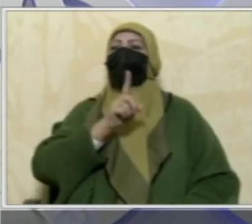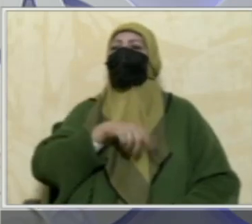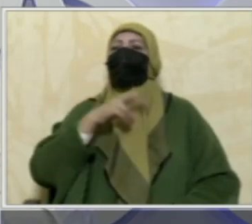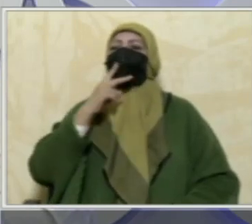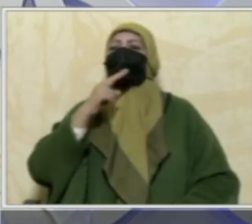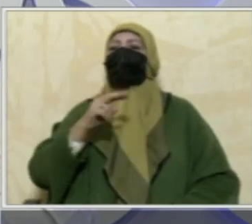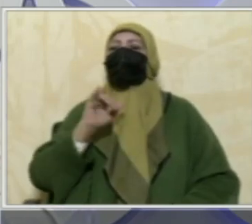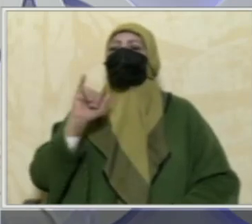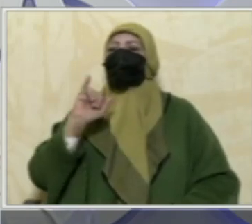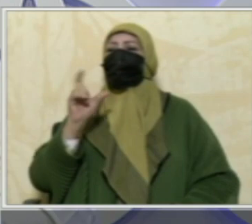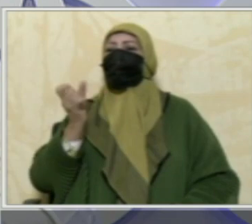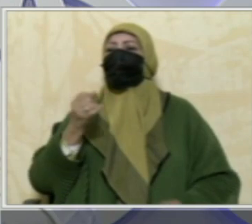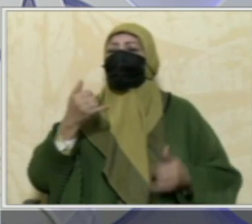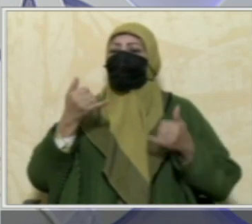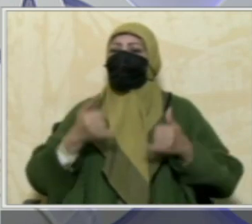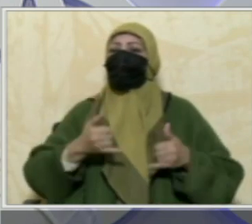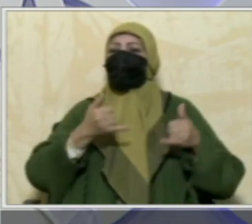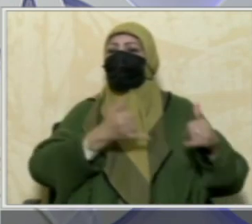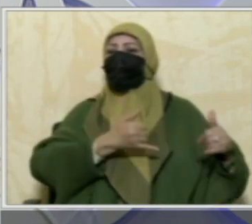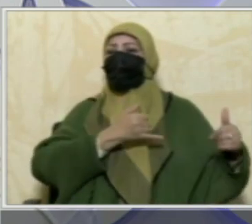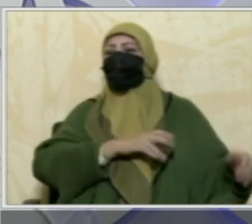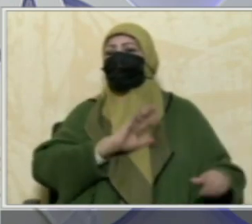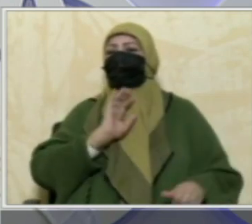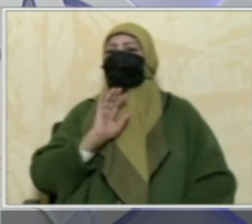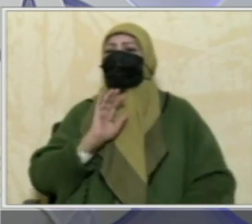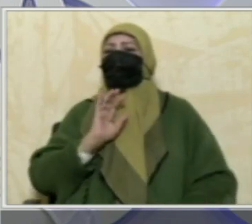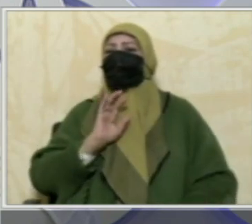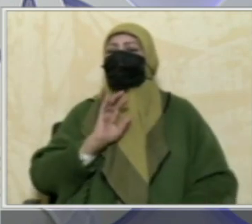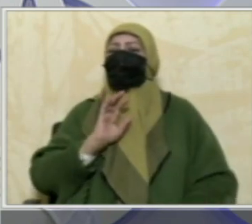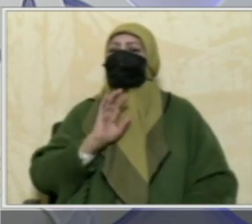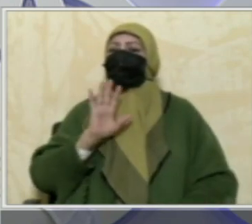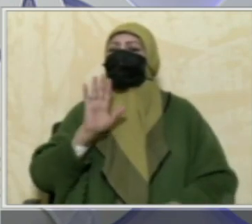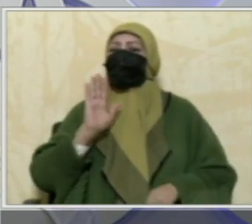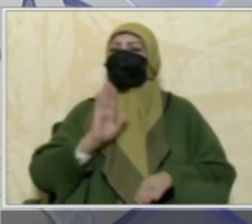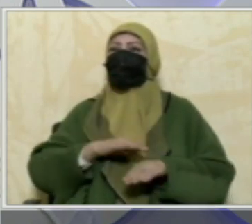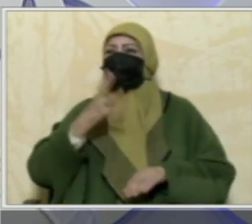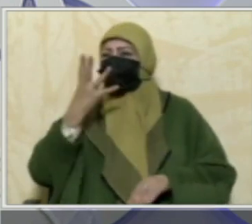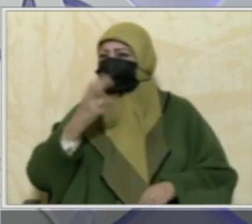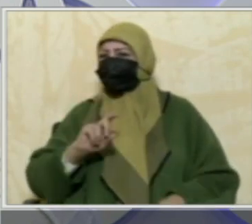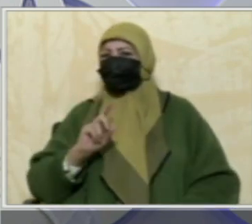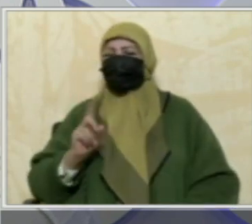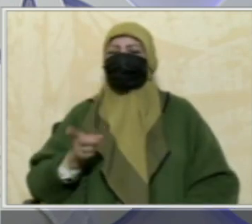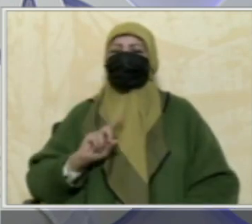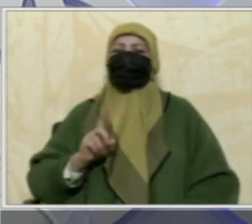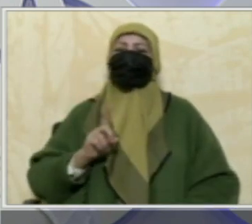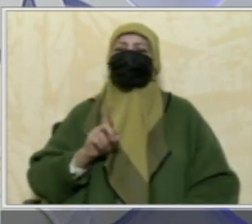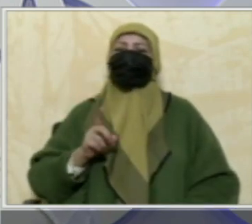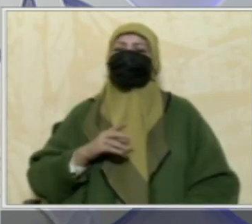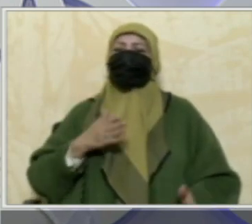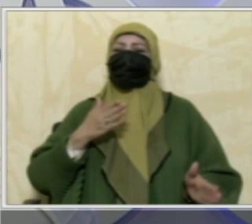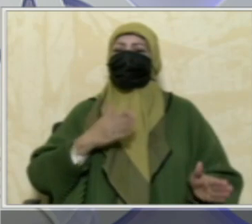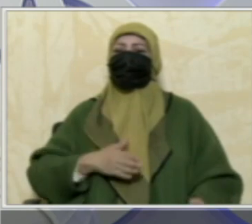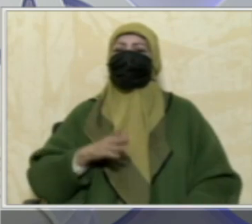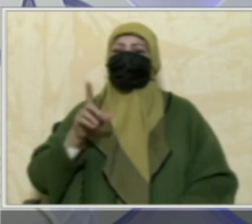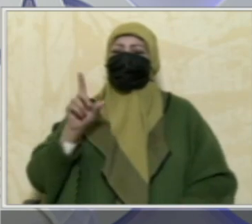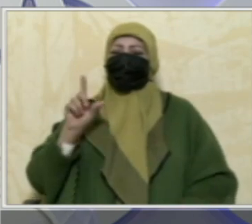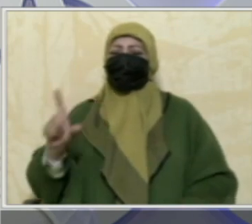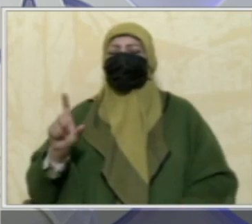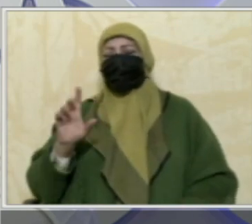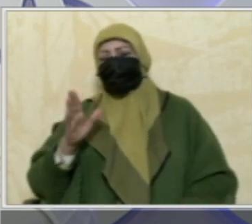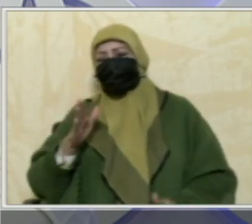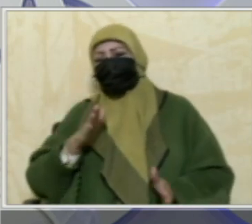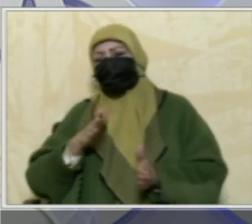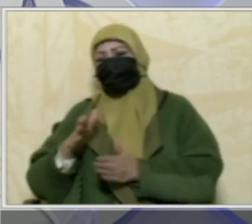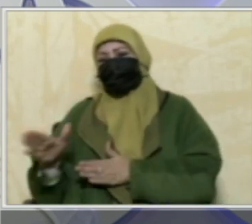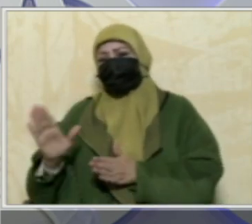ان يحتاط لا يذبح الاضحيه في الليل لانها وان صحت عند بعض اهل العلم واجزات لكنها